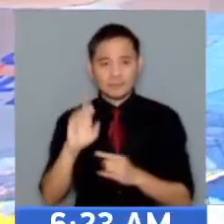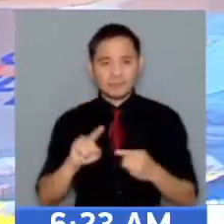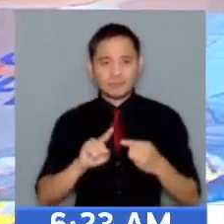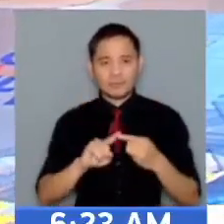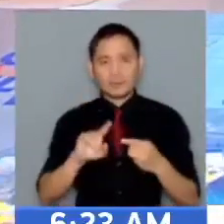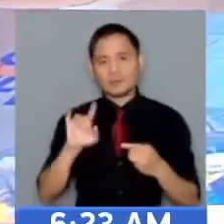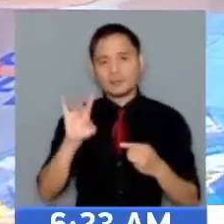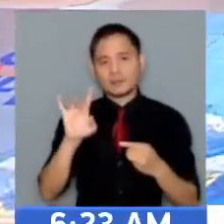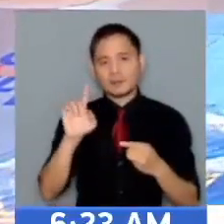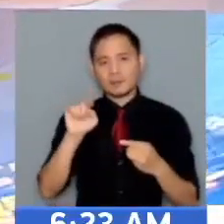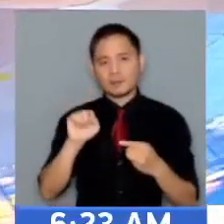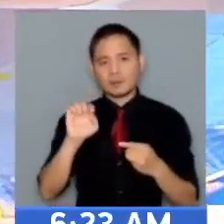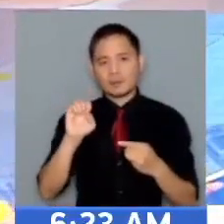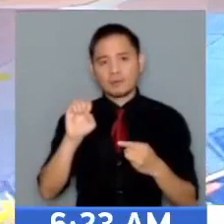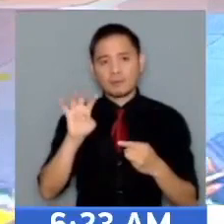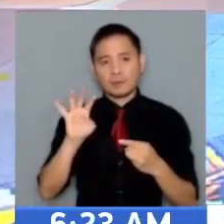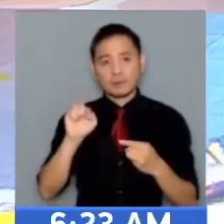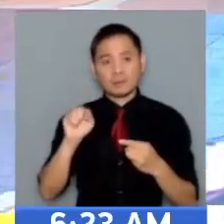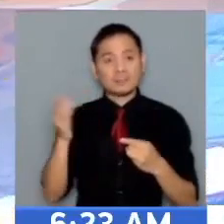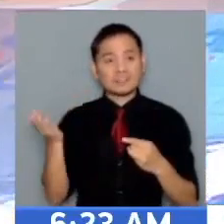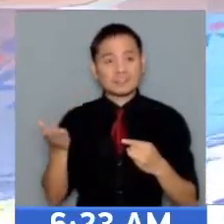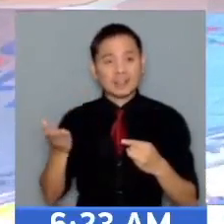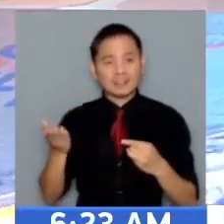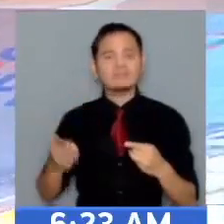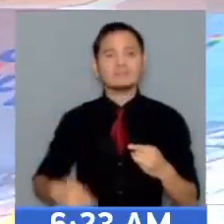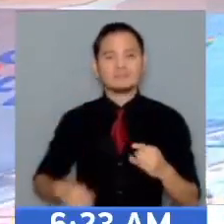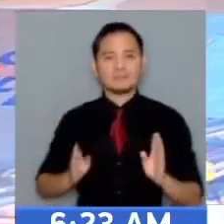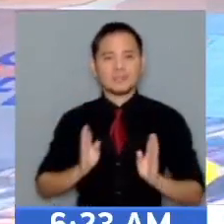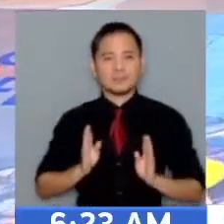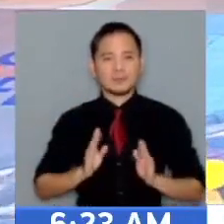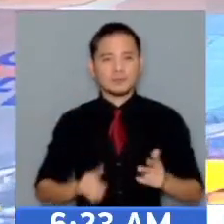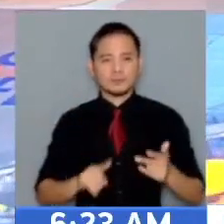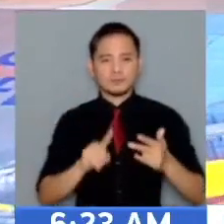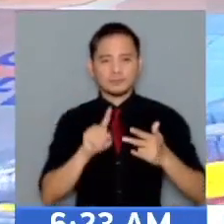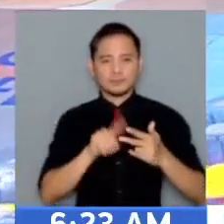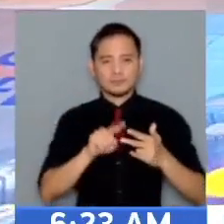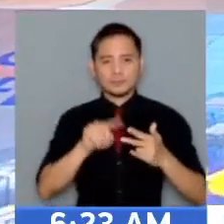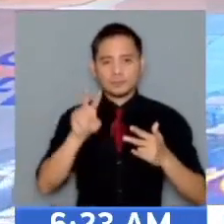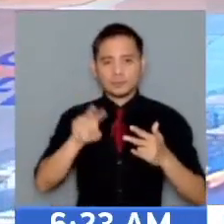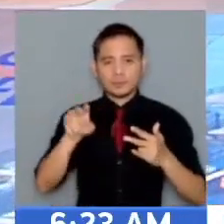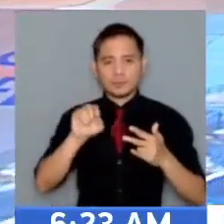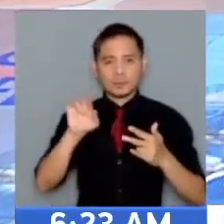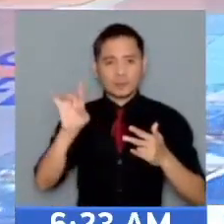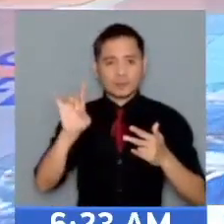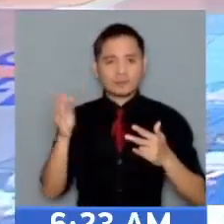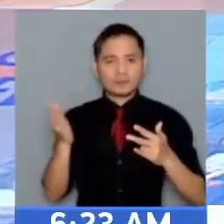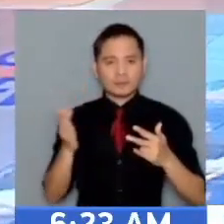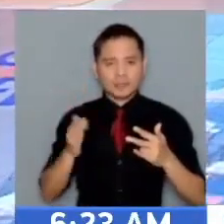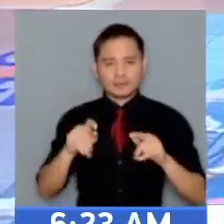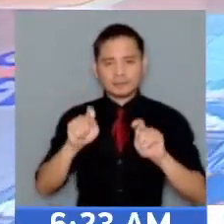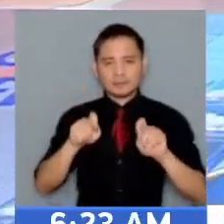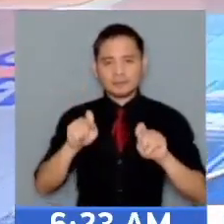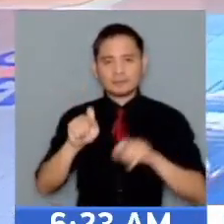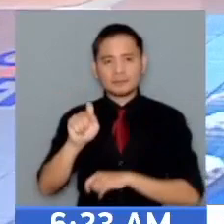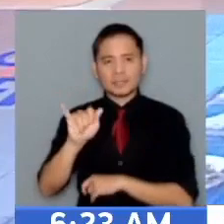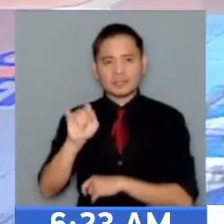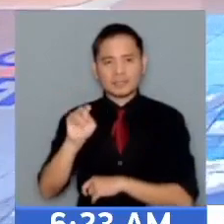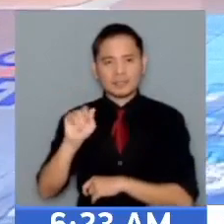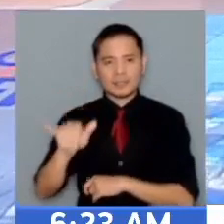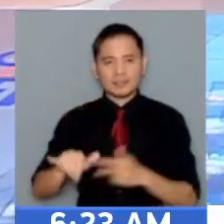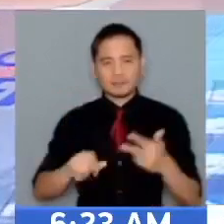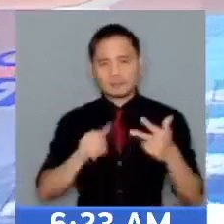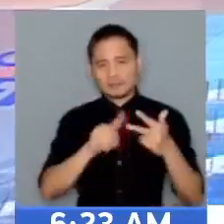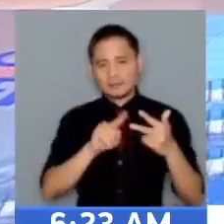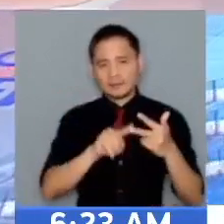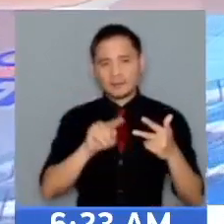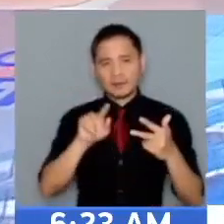temperatura sa City of Pines, Baguio, 22.8 degrees Celsius sa Tanay, Rizal at 25.4 degrees Celsius dito